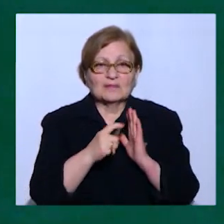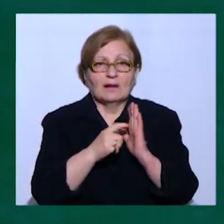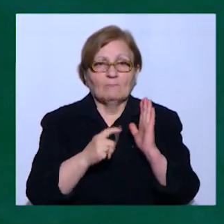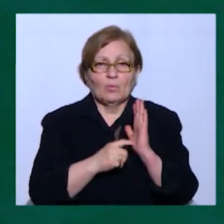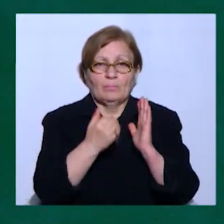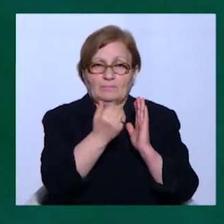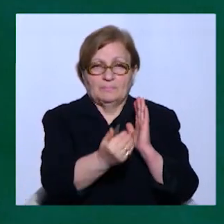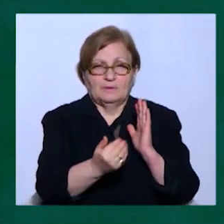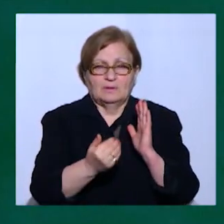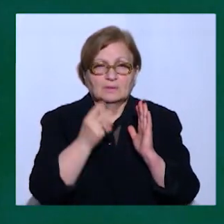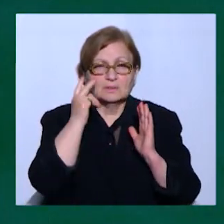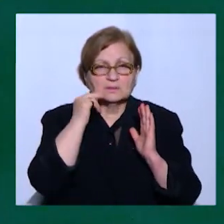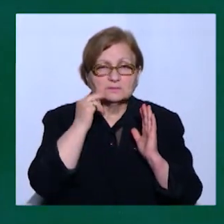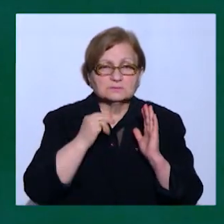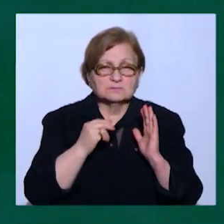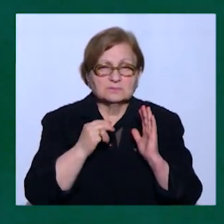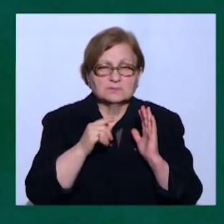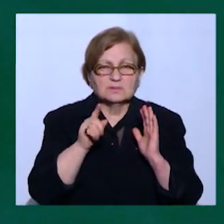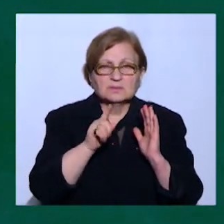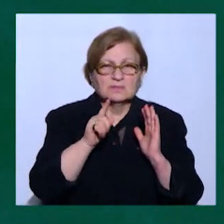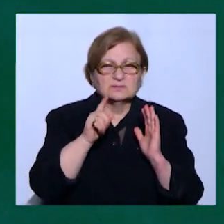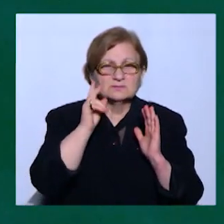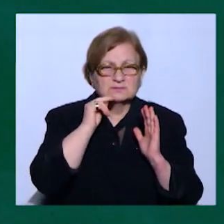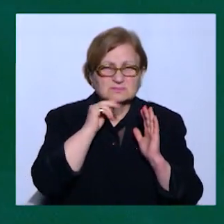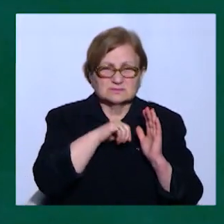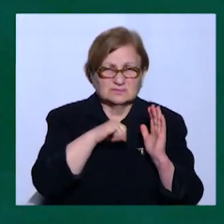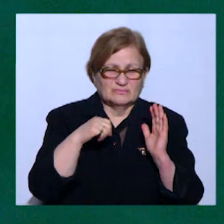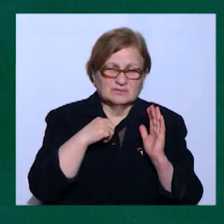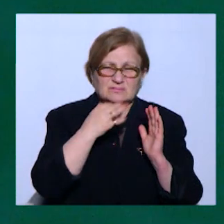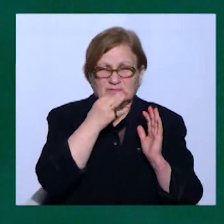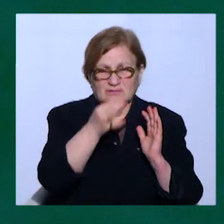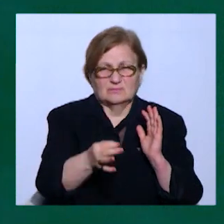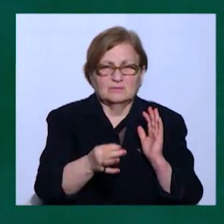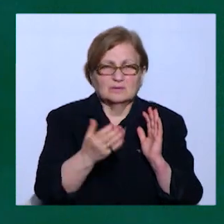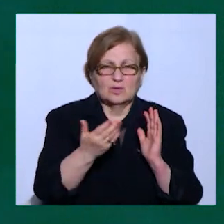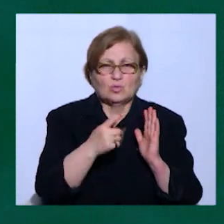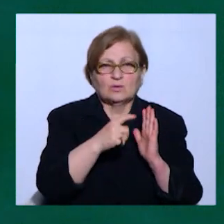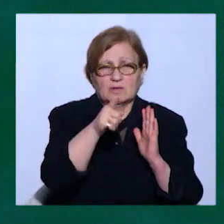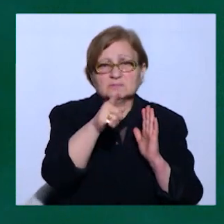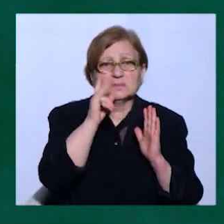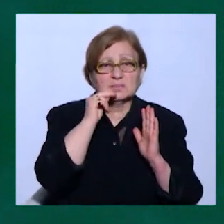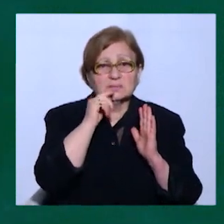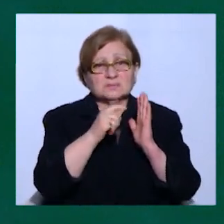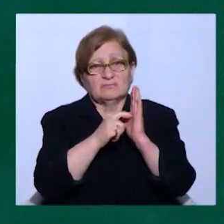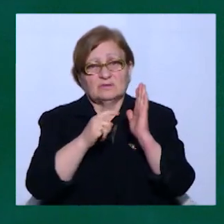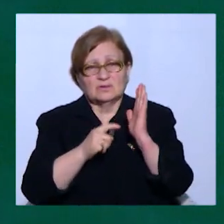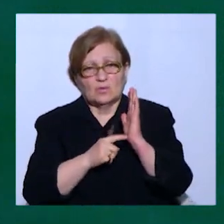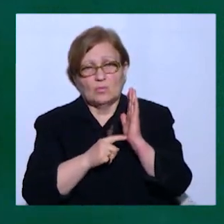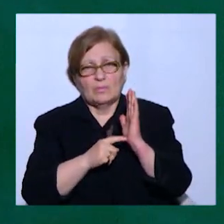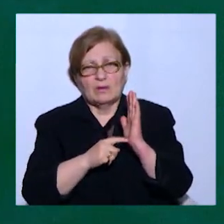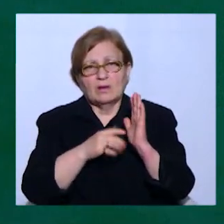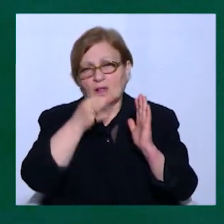გამყოფებია რიცხვის, ის რიცხვი 9-ია თვითონ სიტყვას მეუბნება, რომელზეც ეს რიცხვი იყოფა